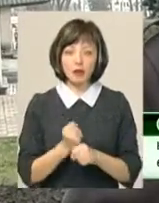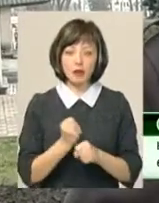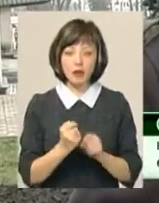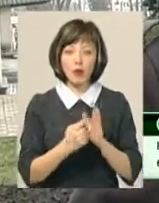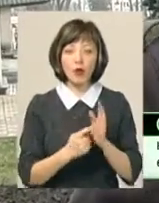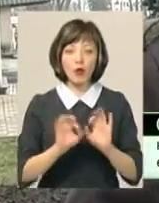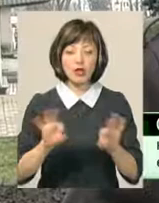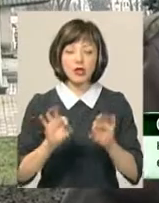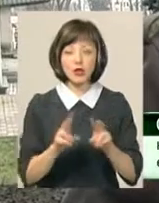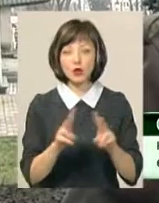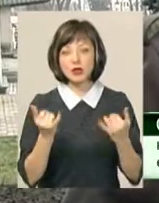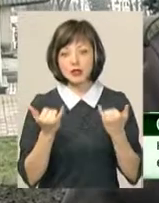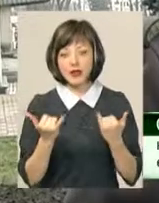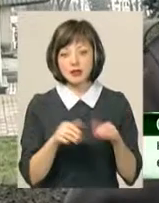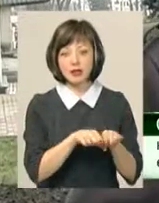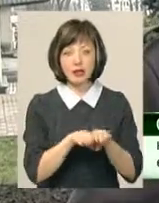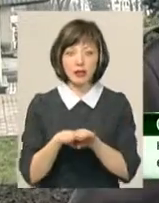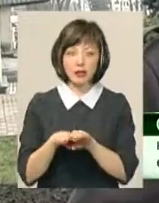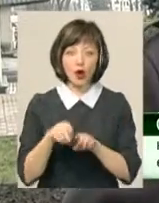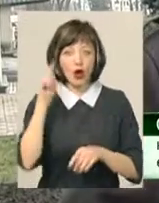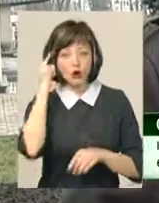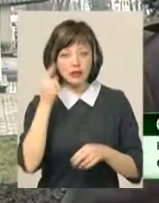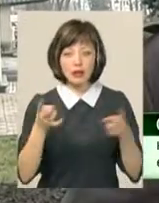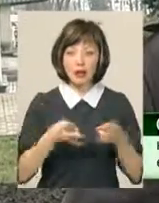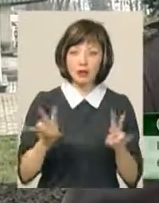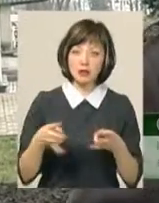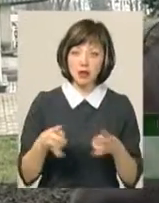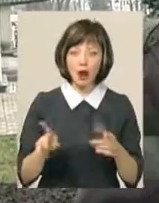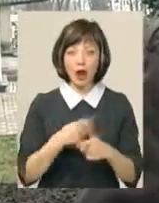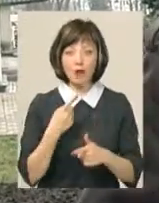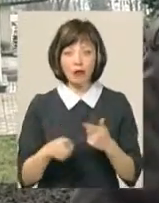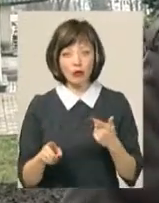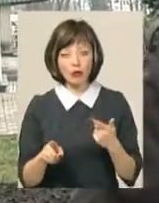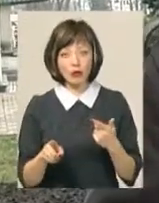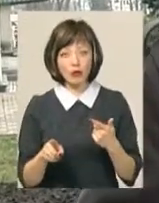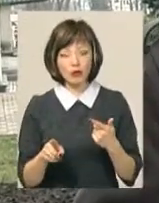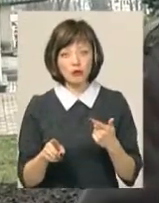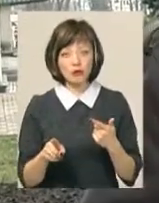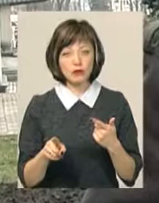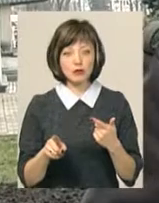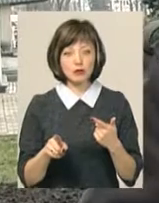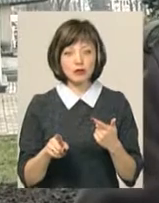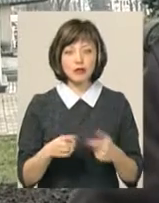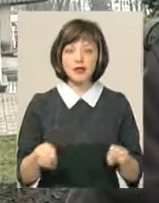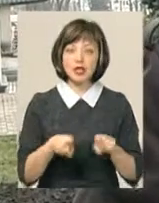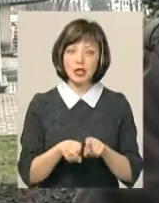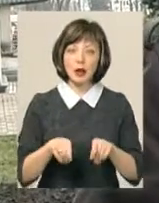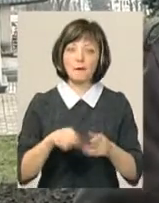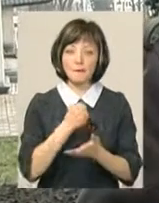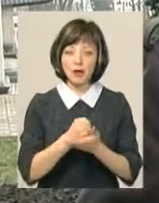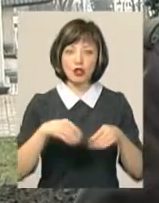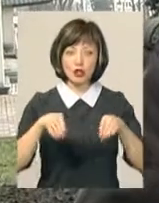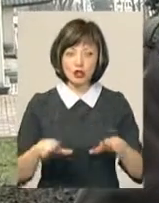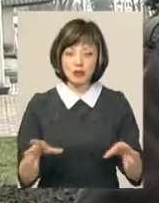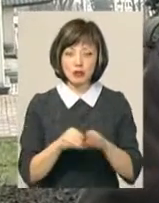з тими, хто або зараз на стадії роздумів, чи треба, чи не треба, або все-таки прийняли рішення і спільно це зробили.